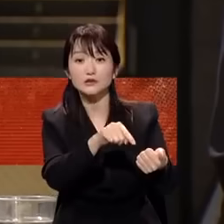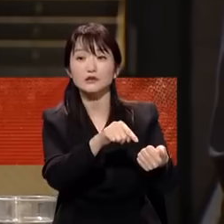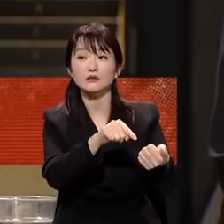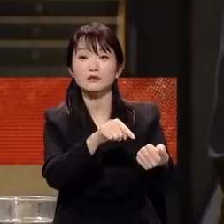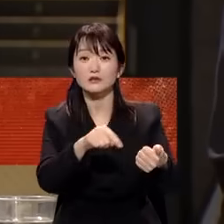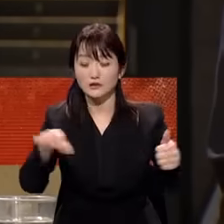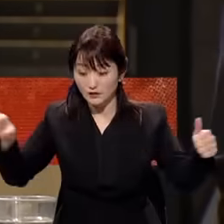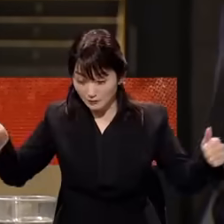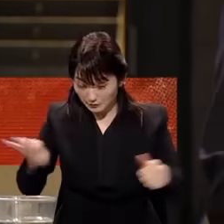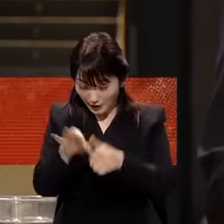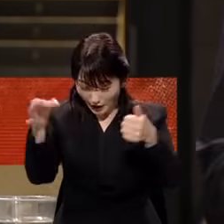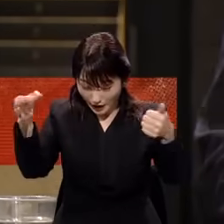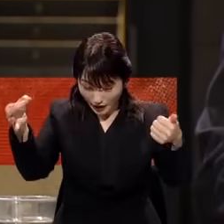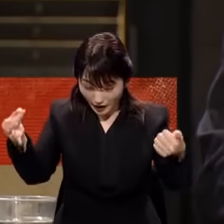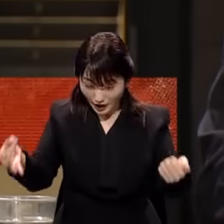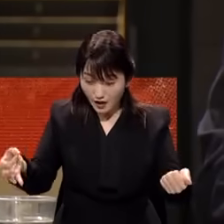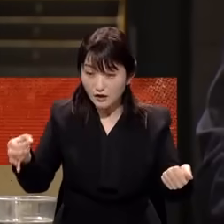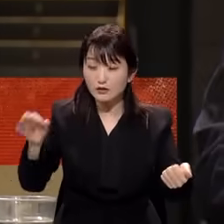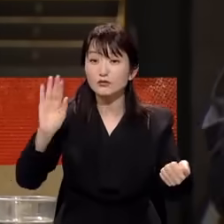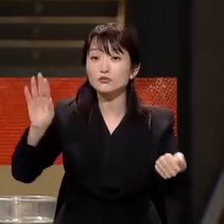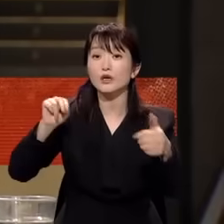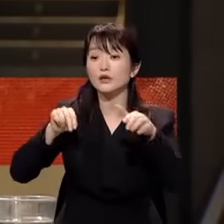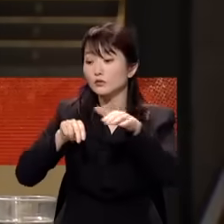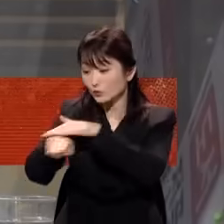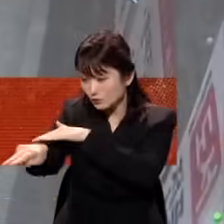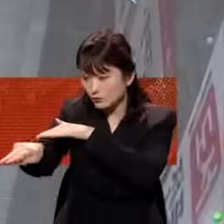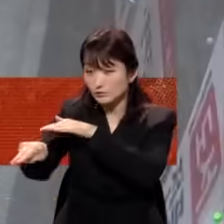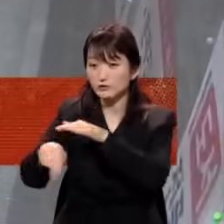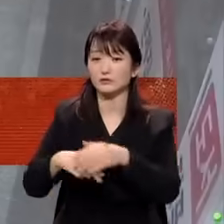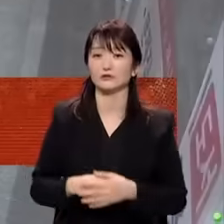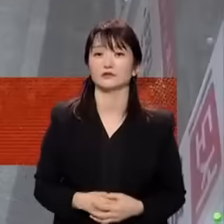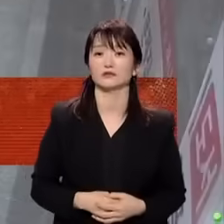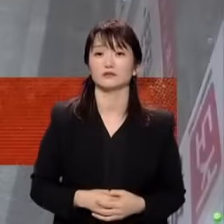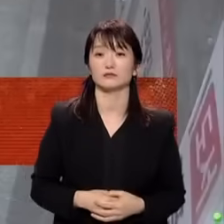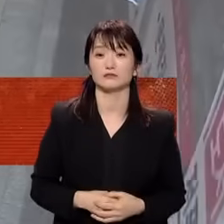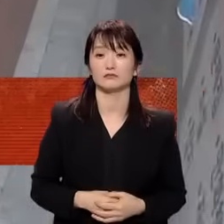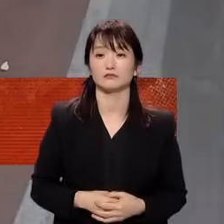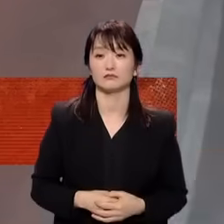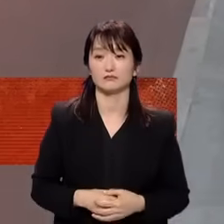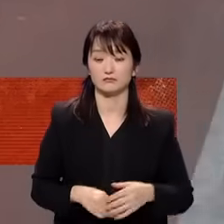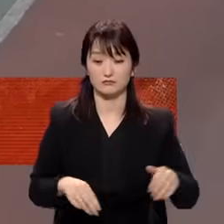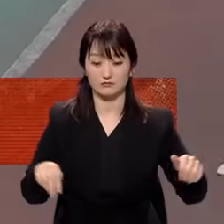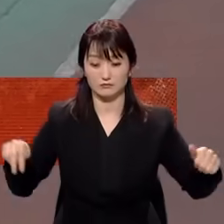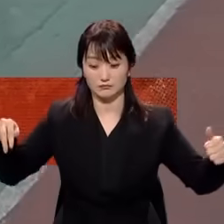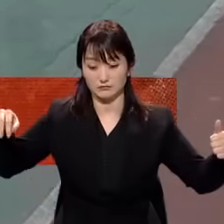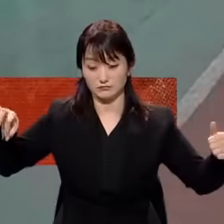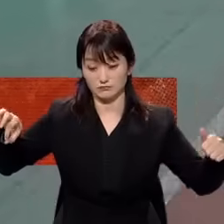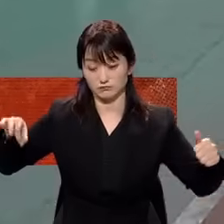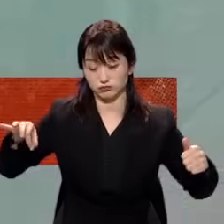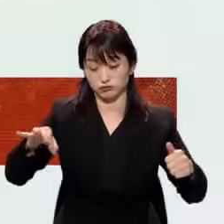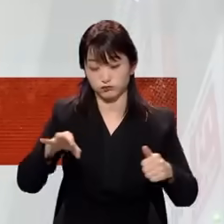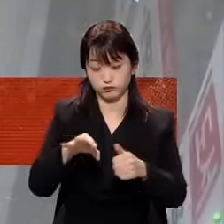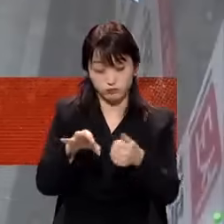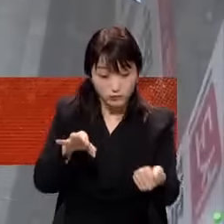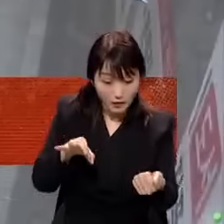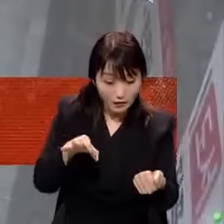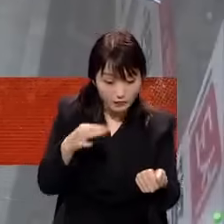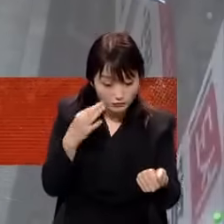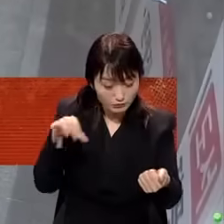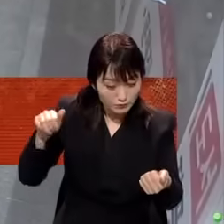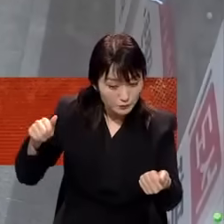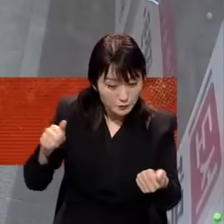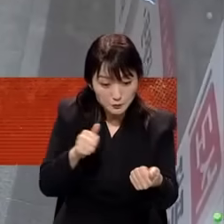사고가 났고 그 이후에 이제 도망갔잖아요. 아까 살짝 이렇게 보행자 상태 살펴보다가 본인 짐 주섬주섬 챙겨가지고 갔는데 그